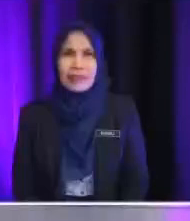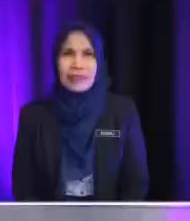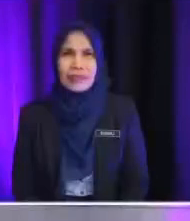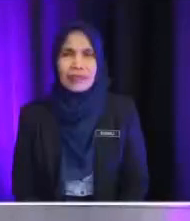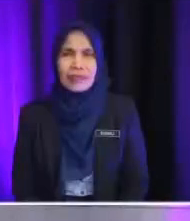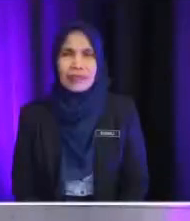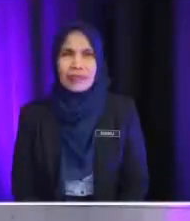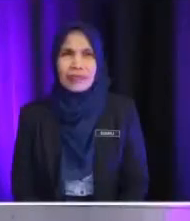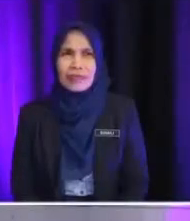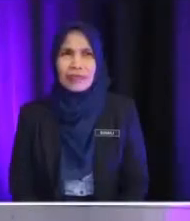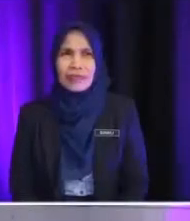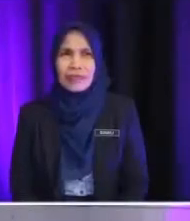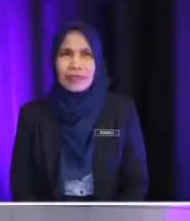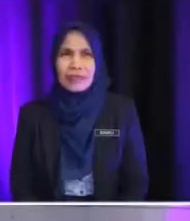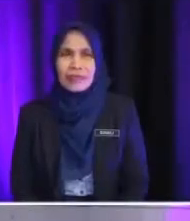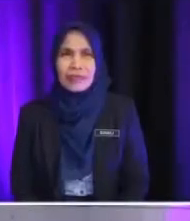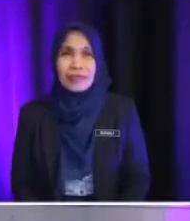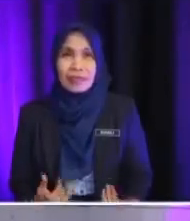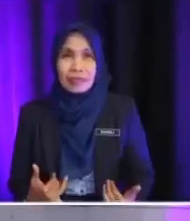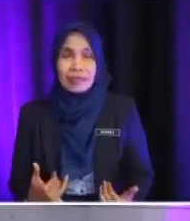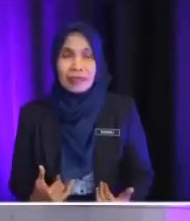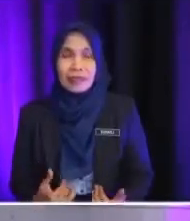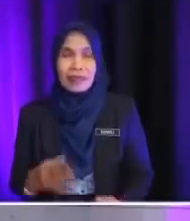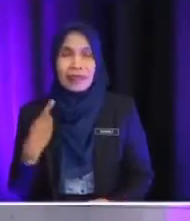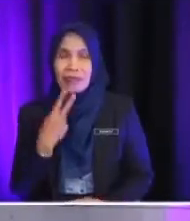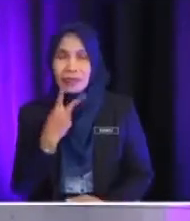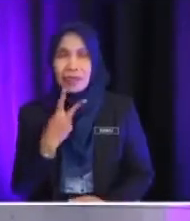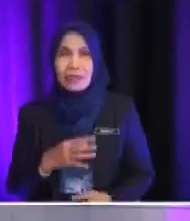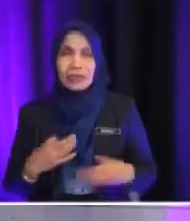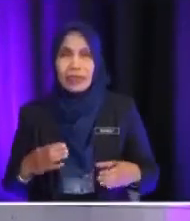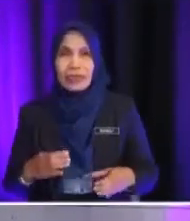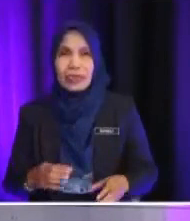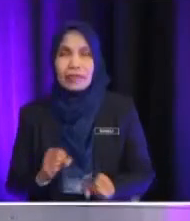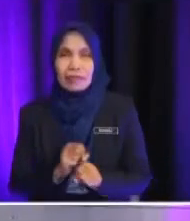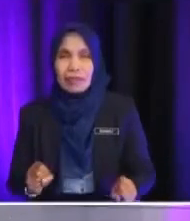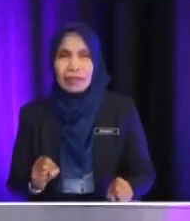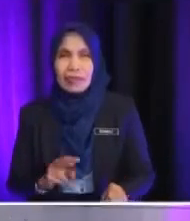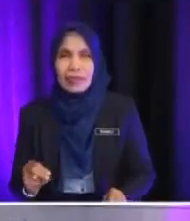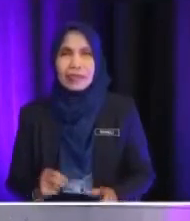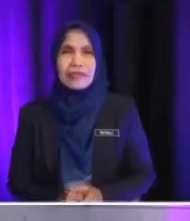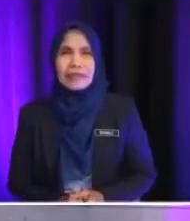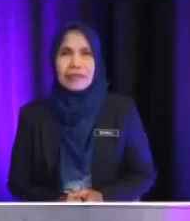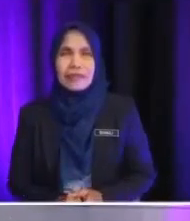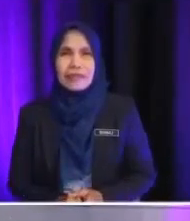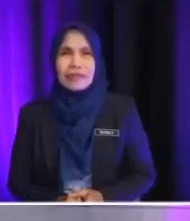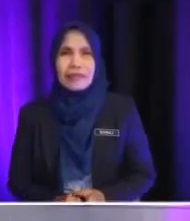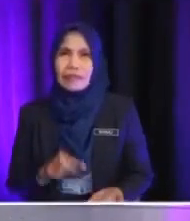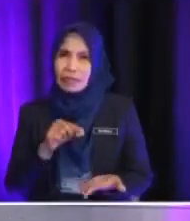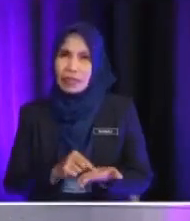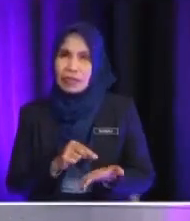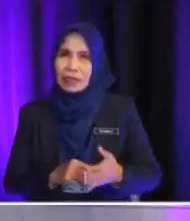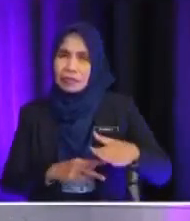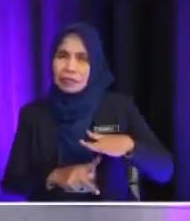Okey, sekarang ya kita tengok cara penyediaan untuk roasted chicken eh. Tadi kita dah perap kan? Dah cukup 1 jam